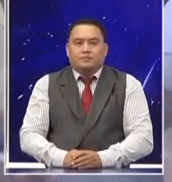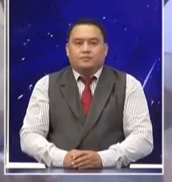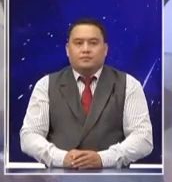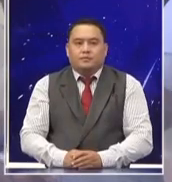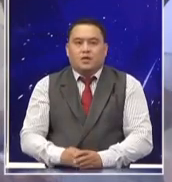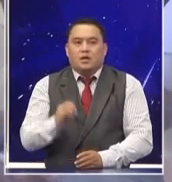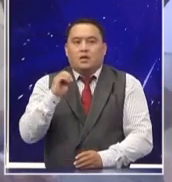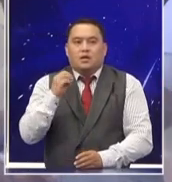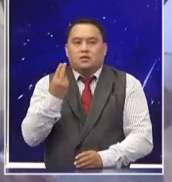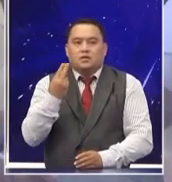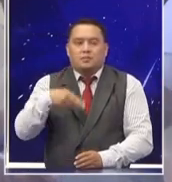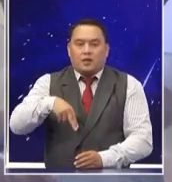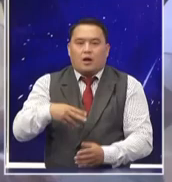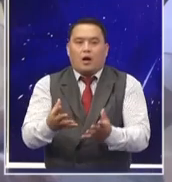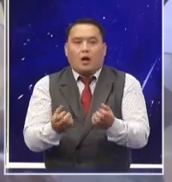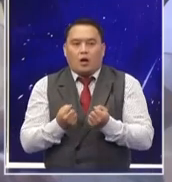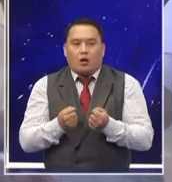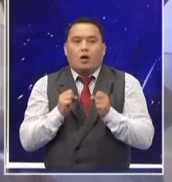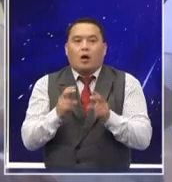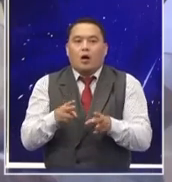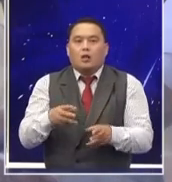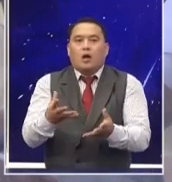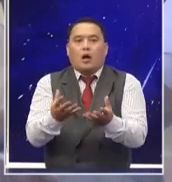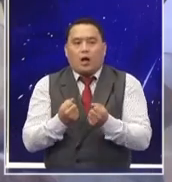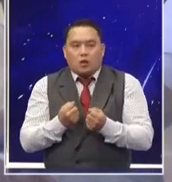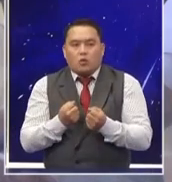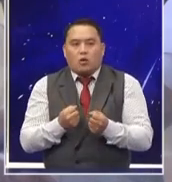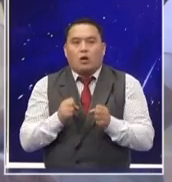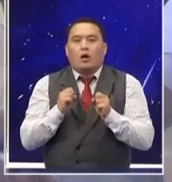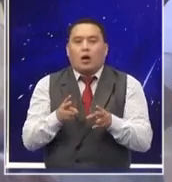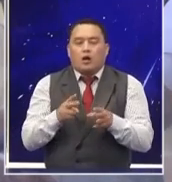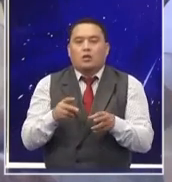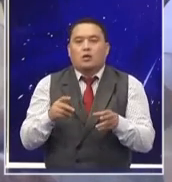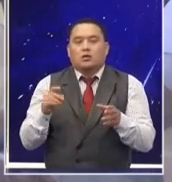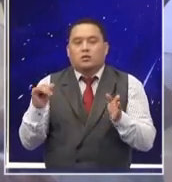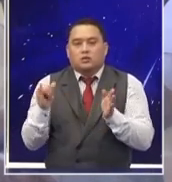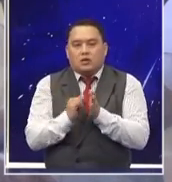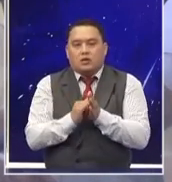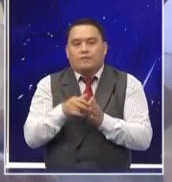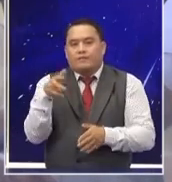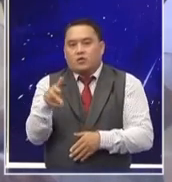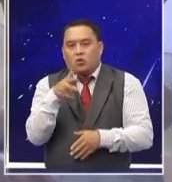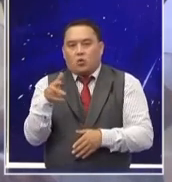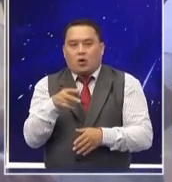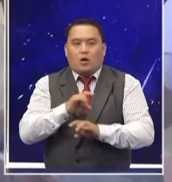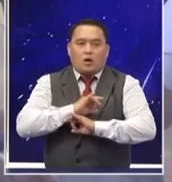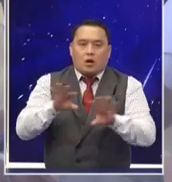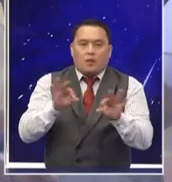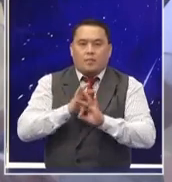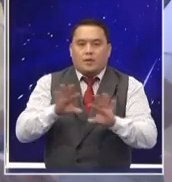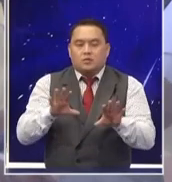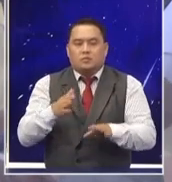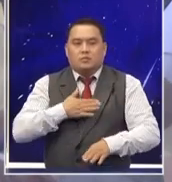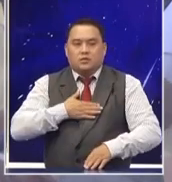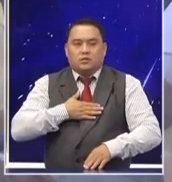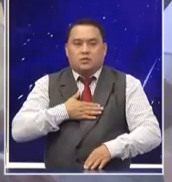алу жолдарын біз түсіндіреміз. Елдер оны қалай кіру керекен, қалай тіркелу керекен, біз видеокамерамен оқысылармен сөйлесіп, оның бәрін біздің